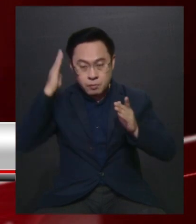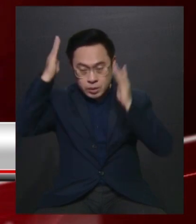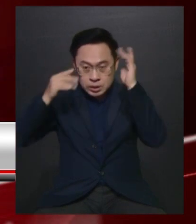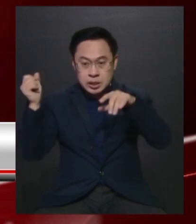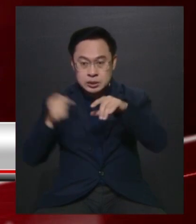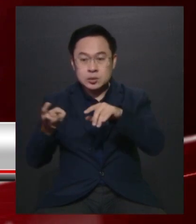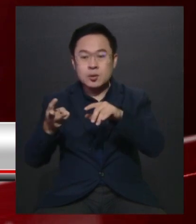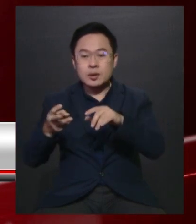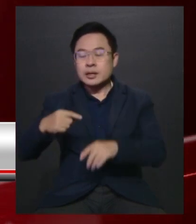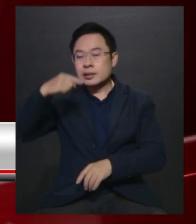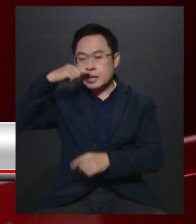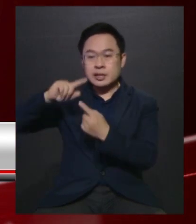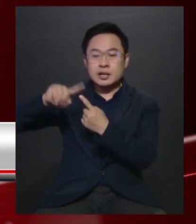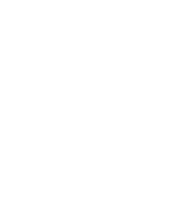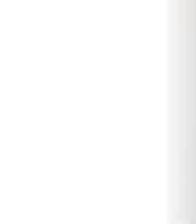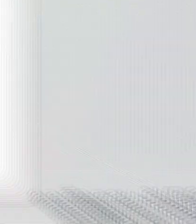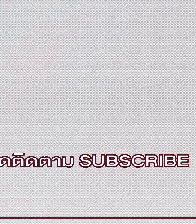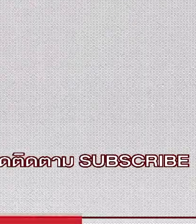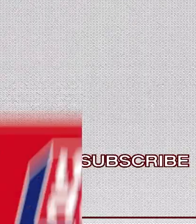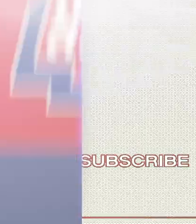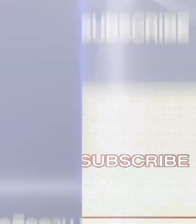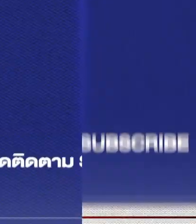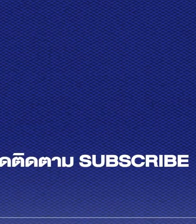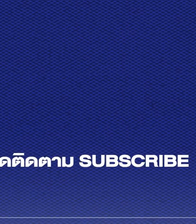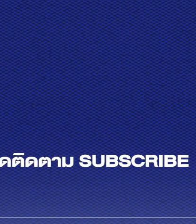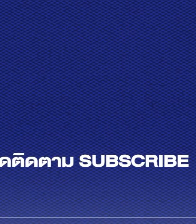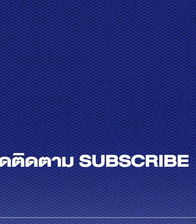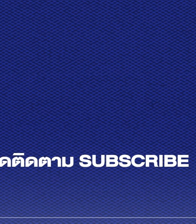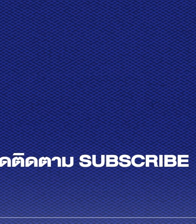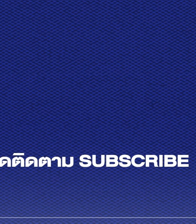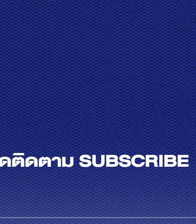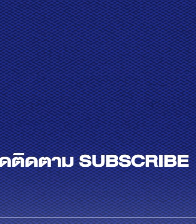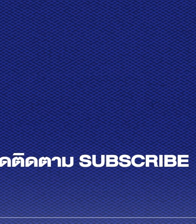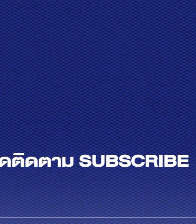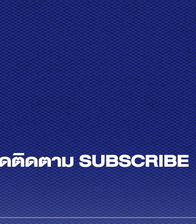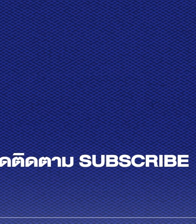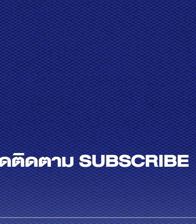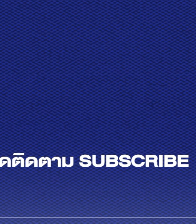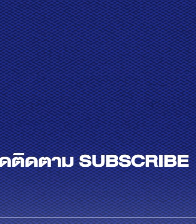ชุดใหญ่กันต่อสำหรับฟุตบอลไทยนะครับ ครับ